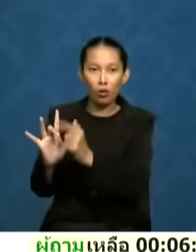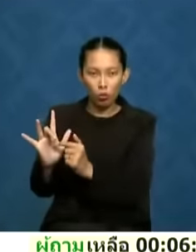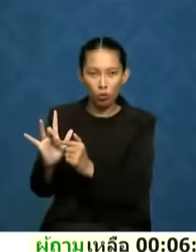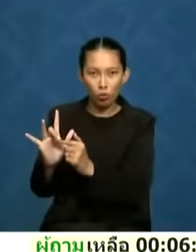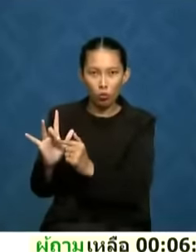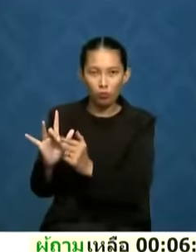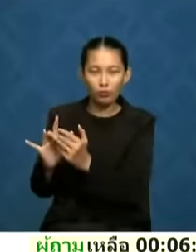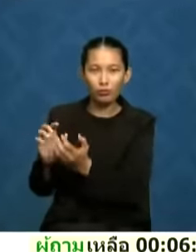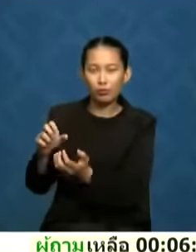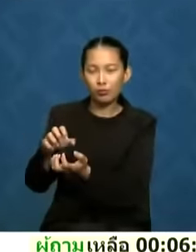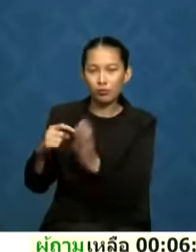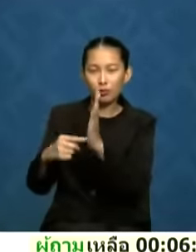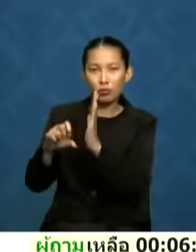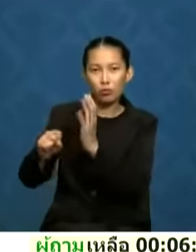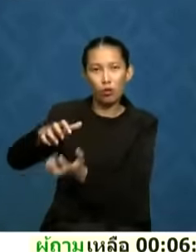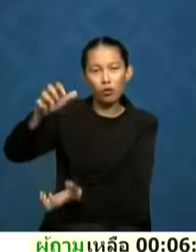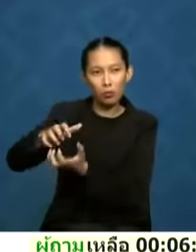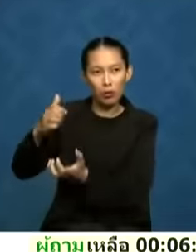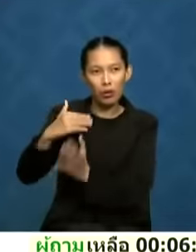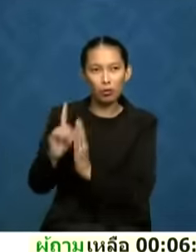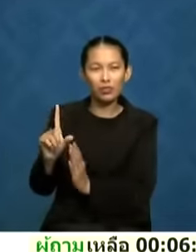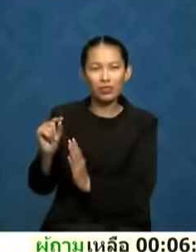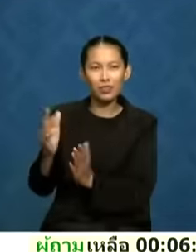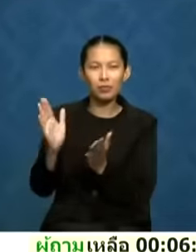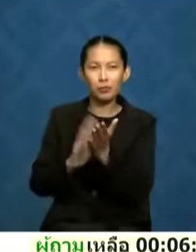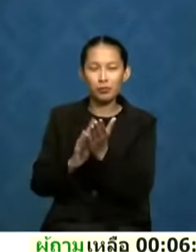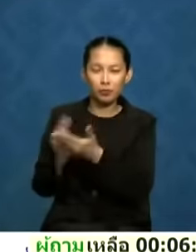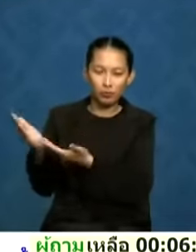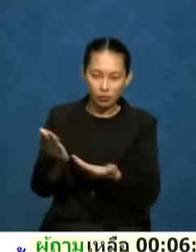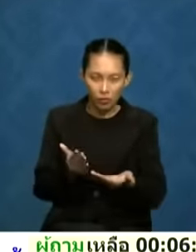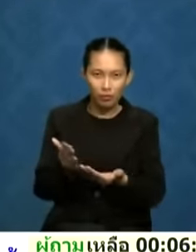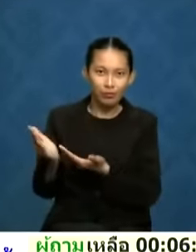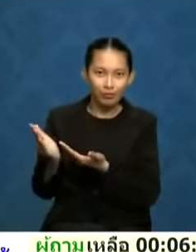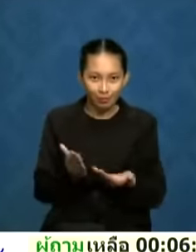สมุดปราการนะครัจำรวน 20 ท่านครับหดดตรทุกทนนะครับ